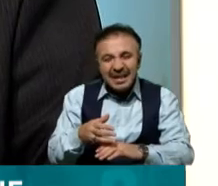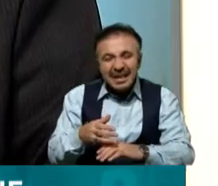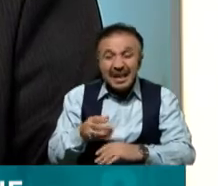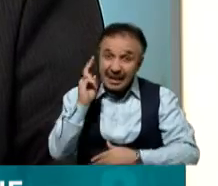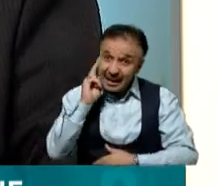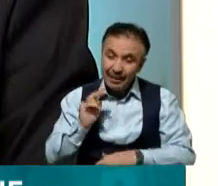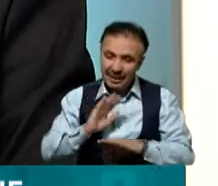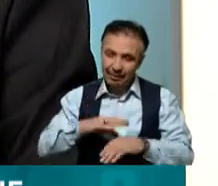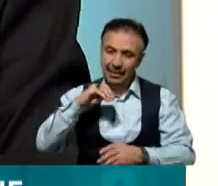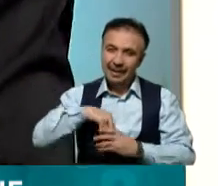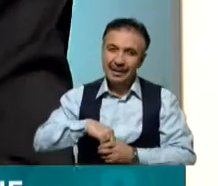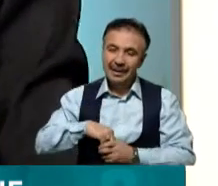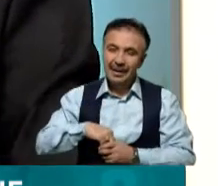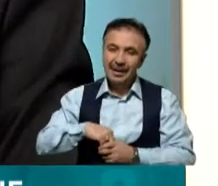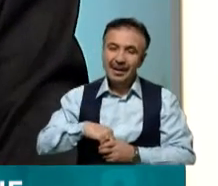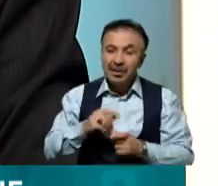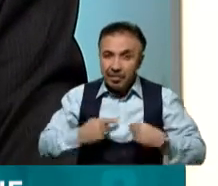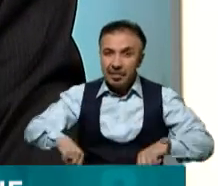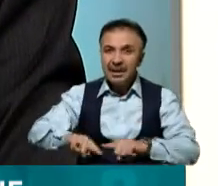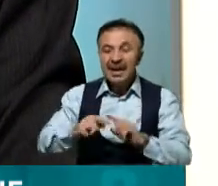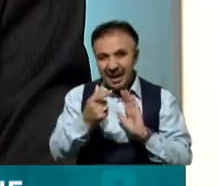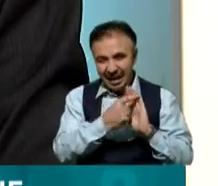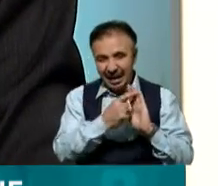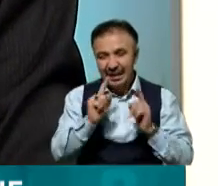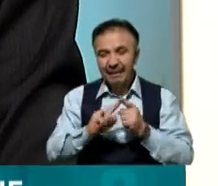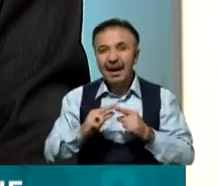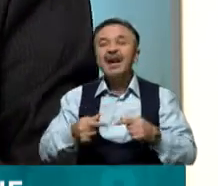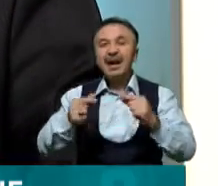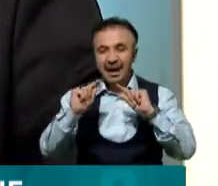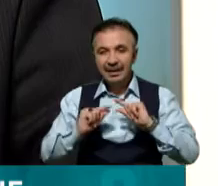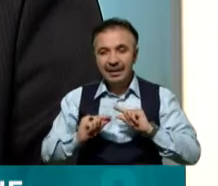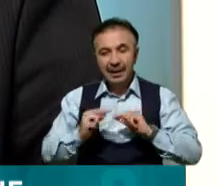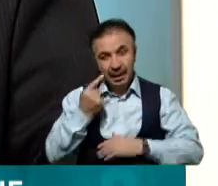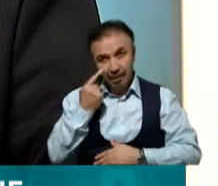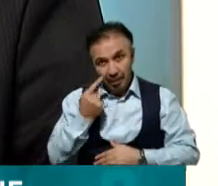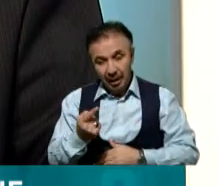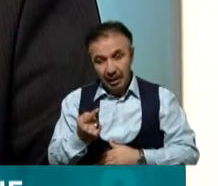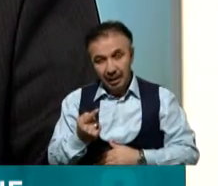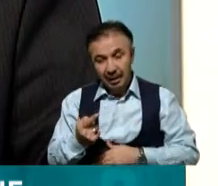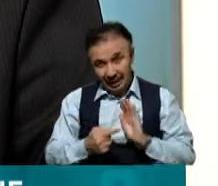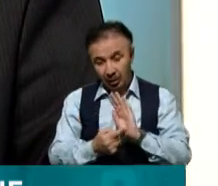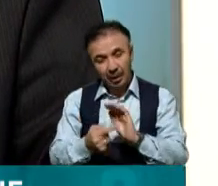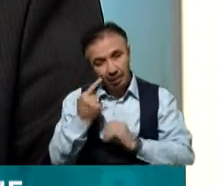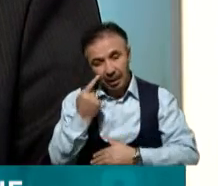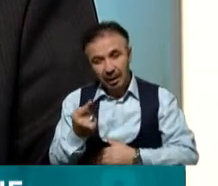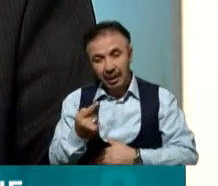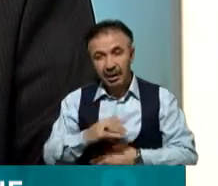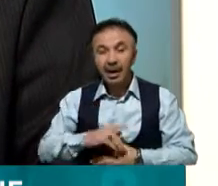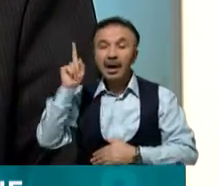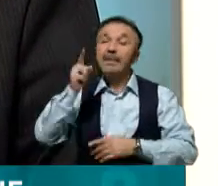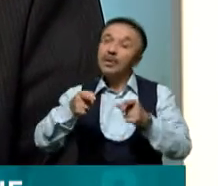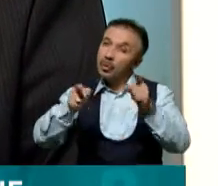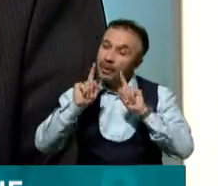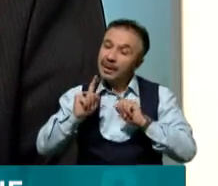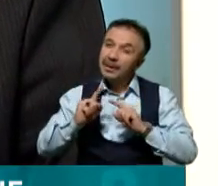tevbe edecek. Biz ayet ve hadislere dayanarak diyoruz ki böyle yaparsa Rabbimiz de onu tevbesini kabul eder,